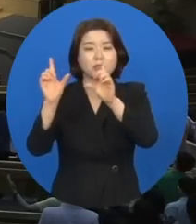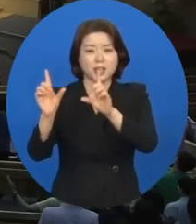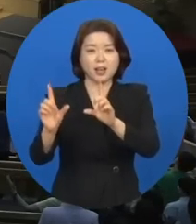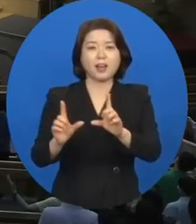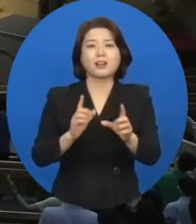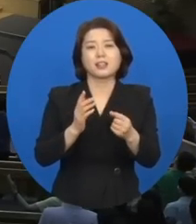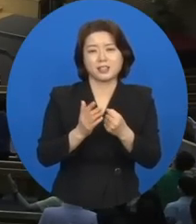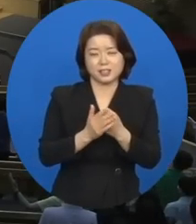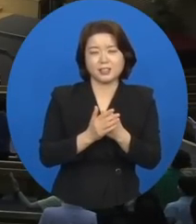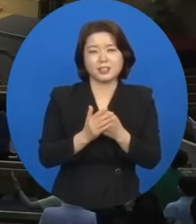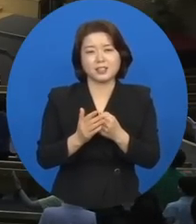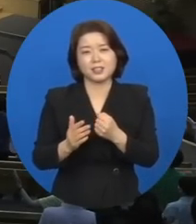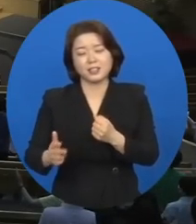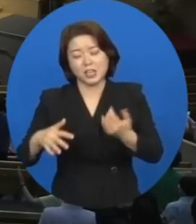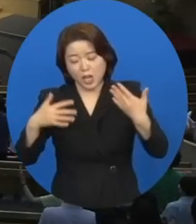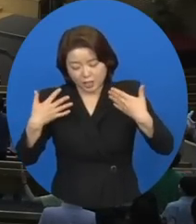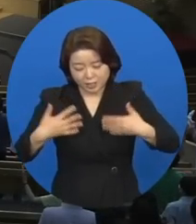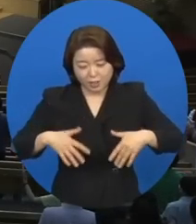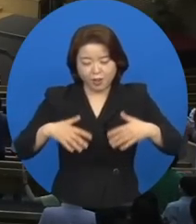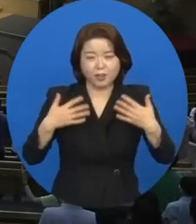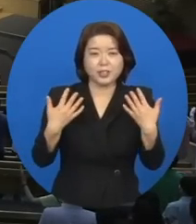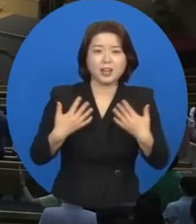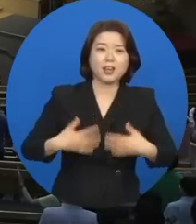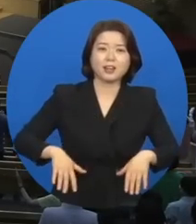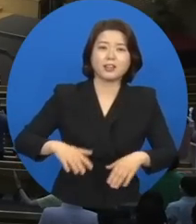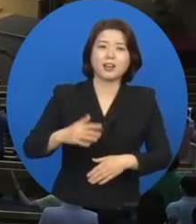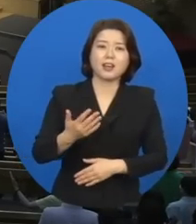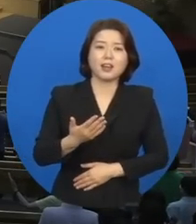순종하며 살리